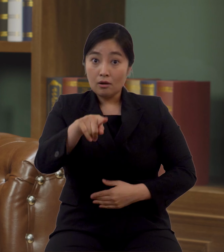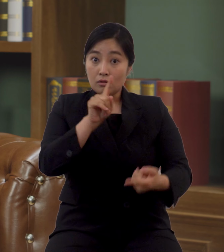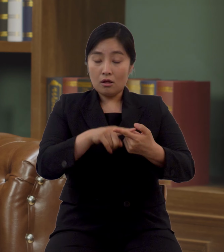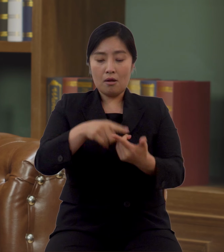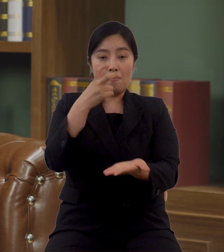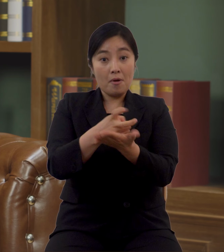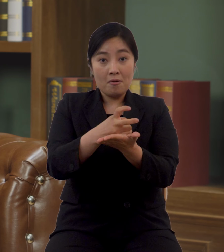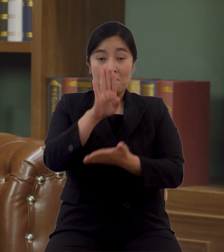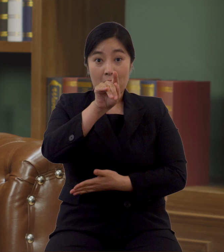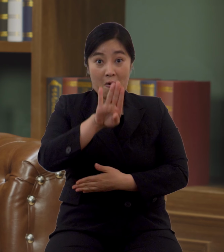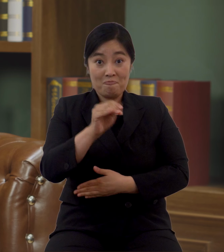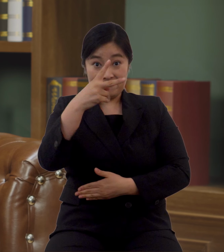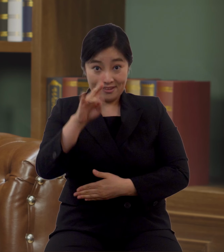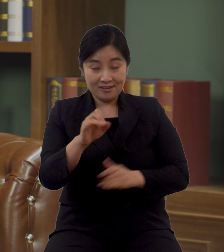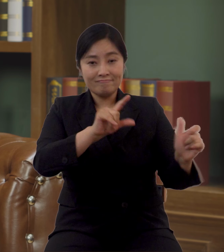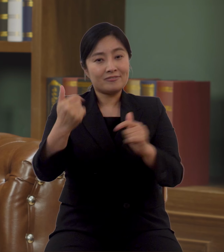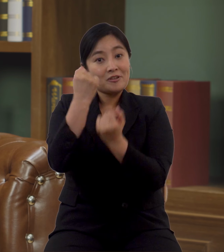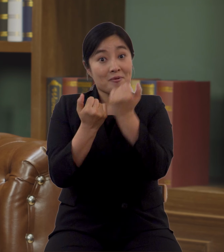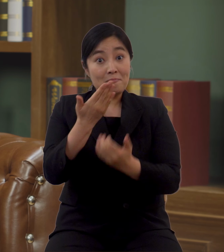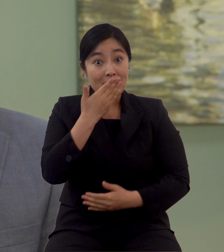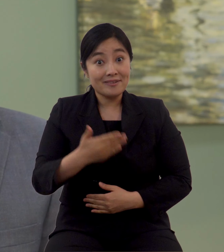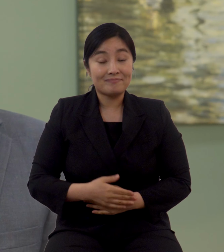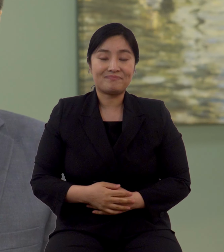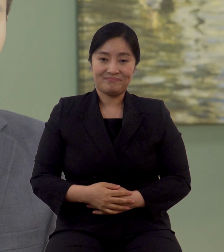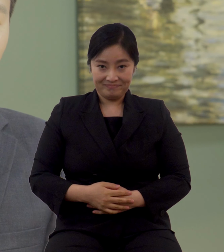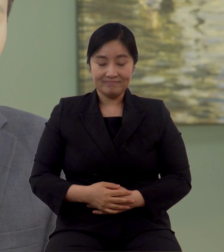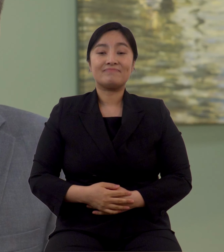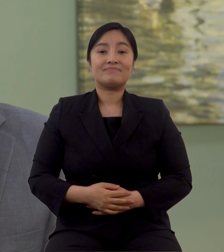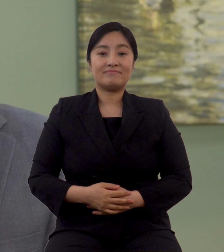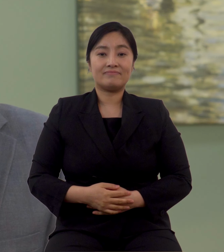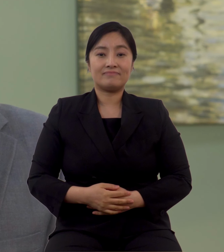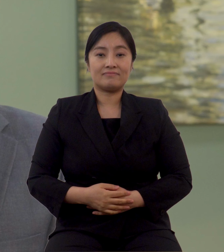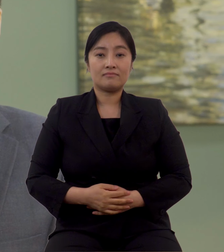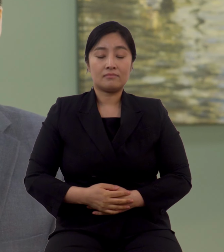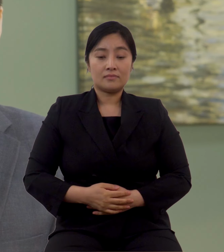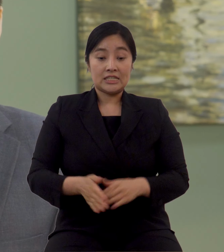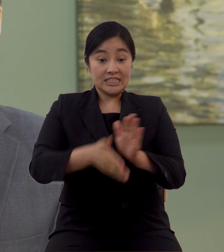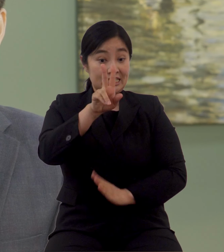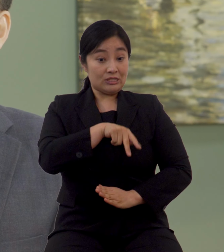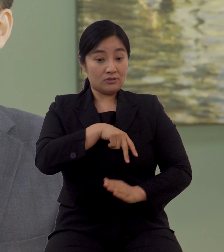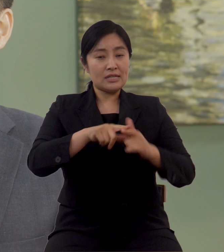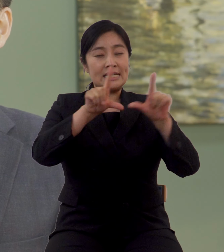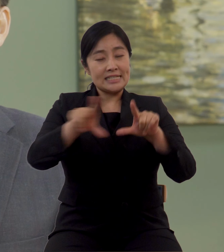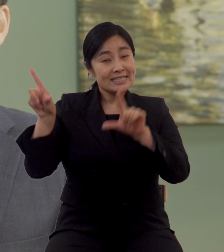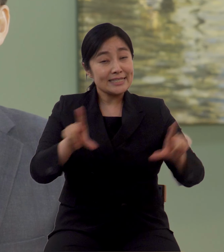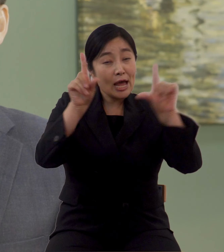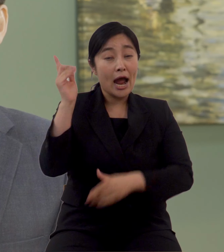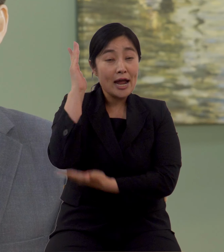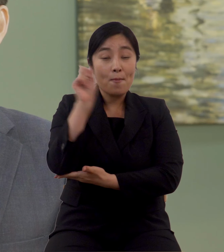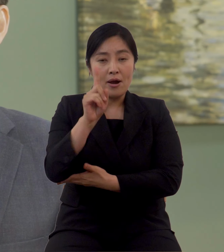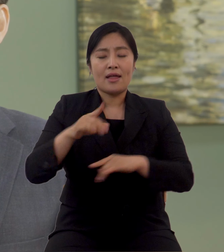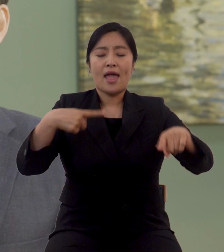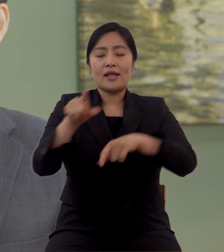부분은 범양님이 조금 더 자세히 설명해 주실 수 있을까요? 예. 이 시의원들의 일상이라고 하면은 사실